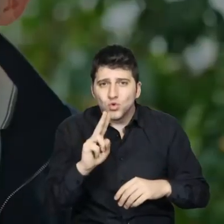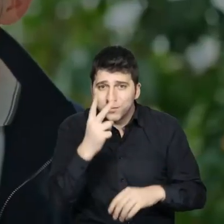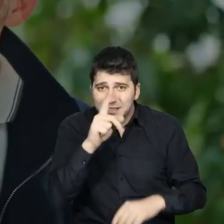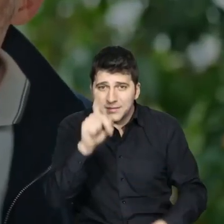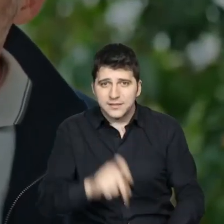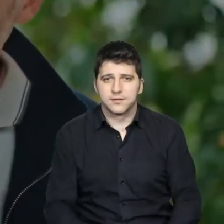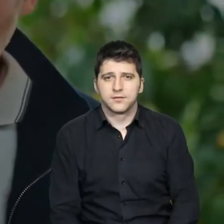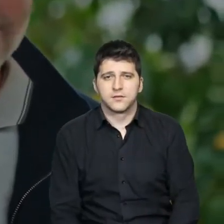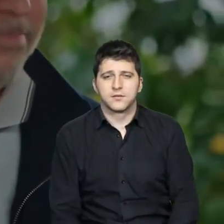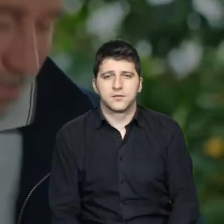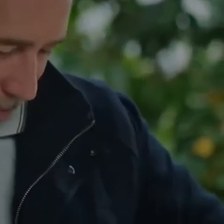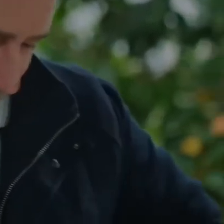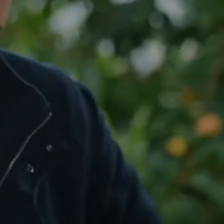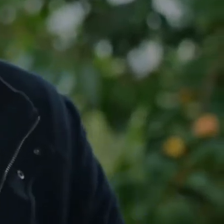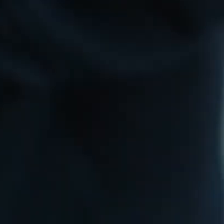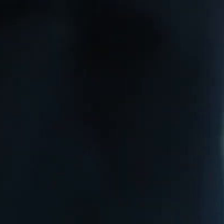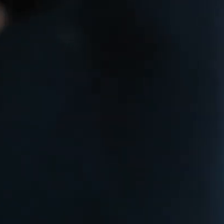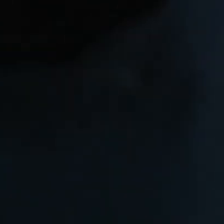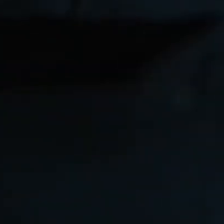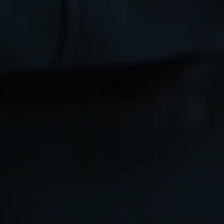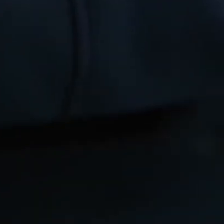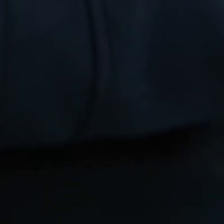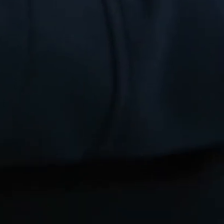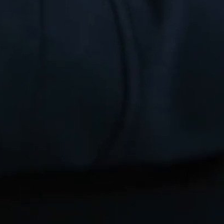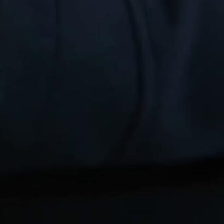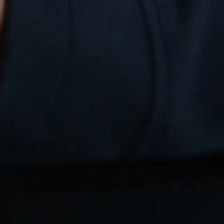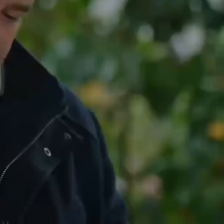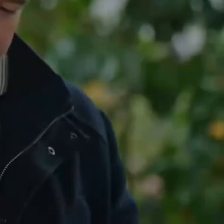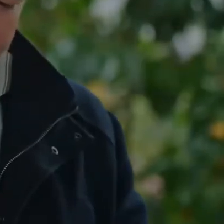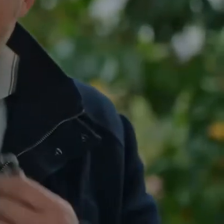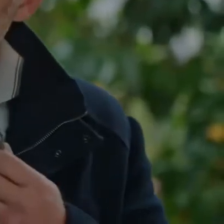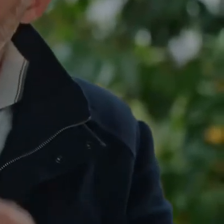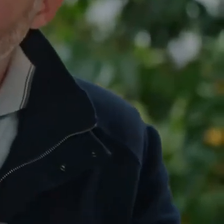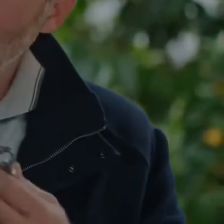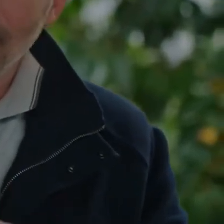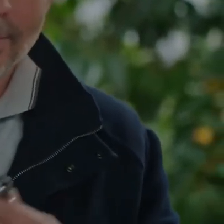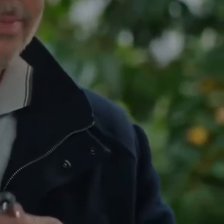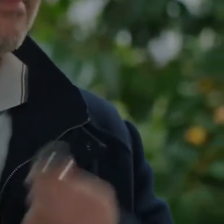mi? İbrahim montunun cebinden anahtarını çıkardı.